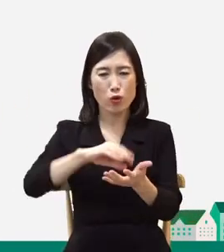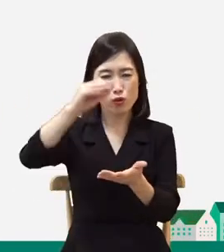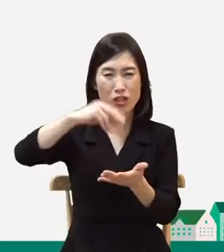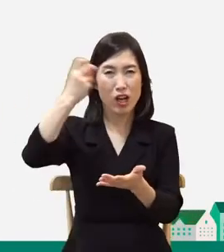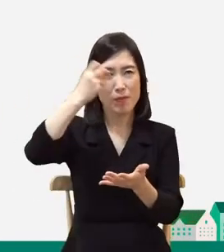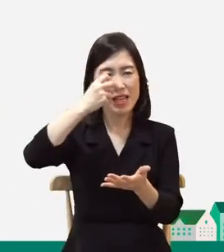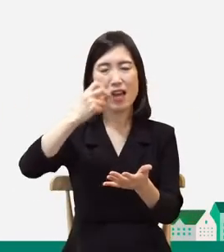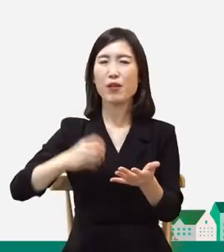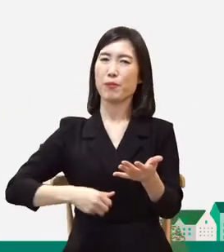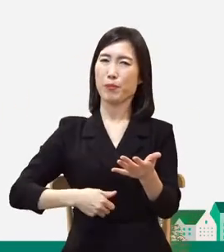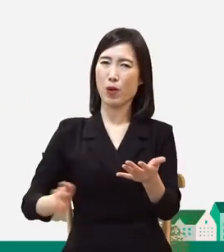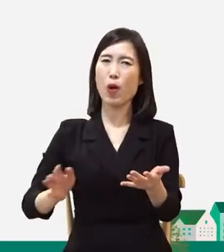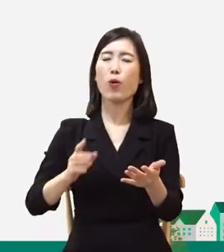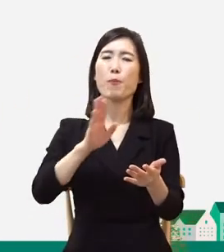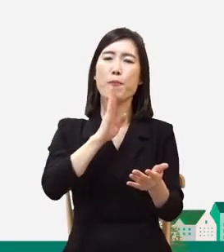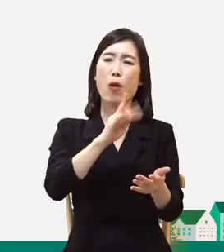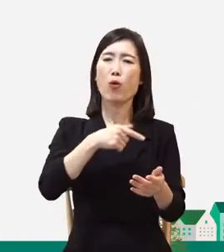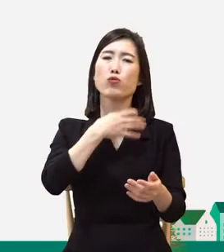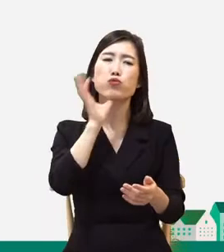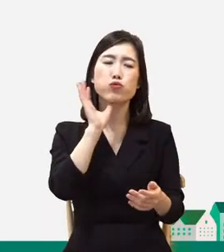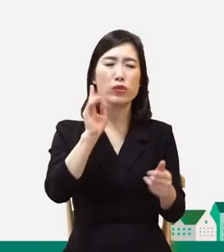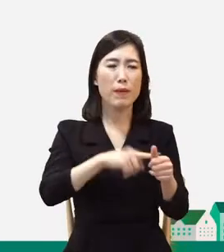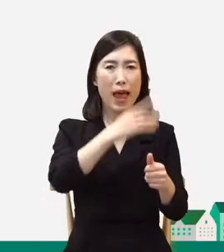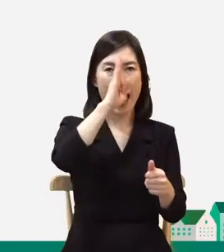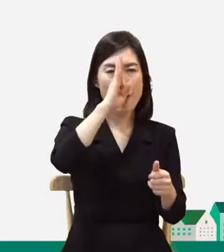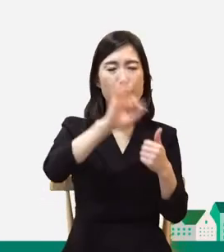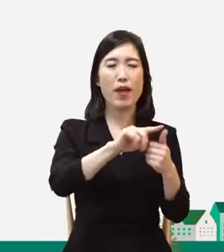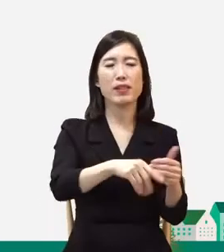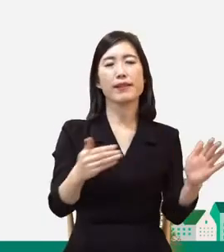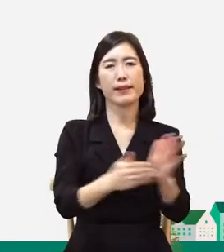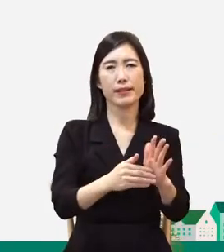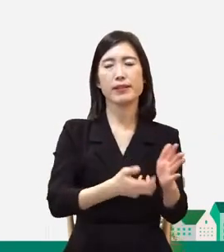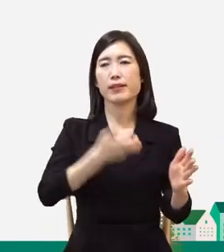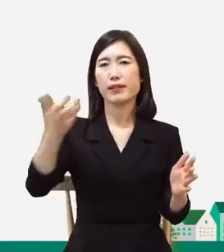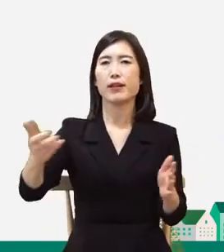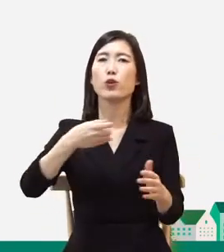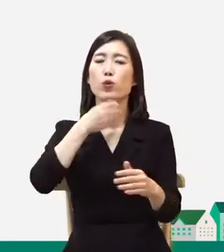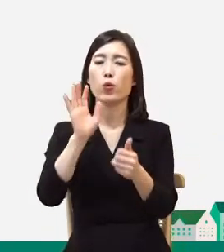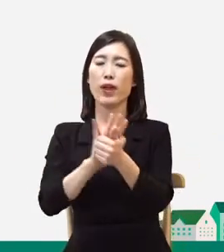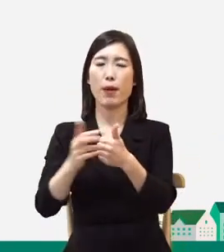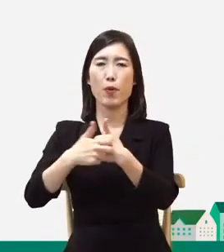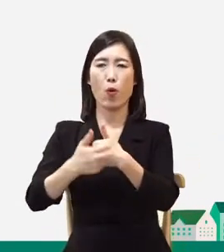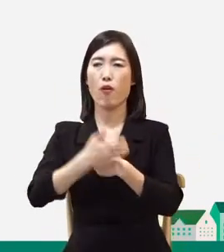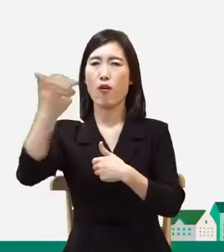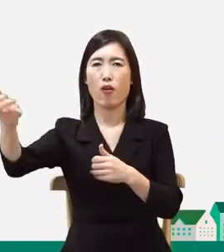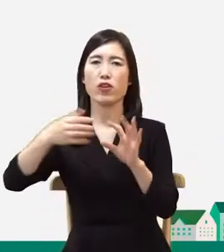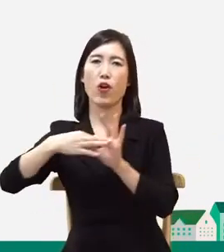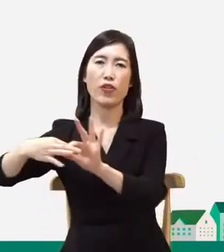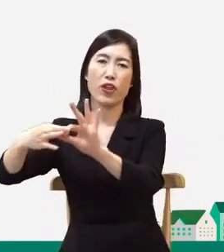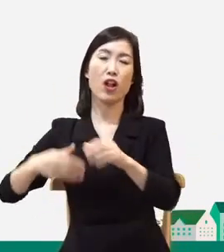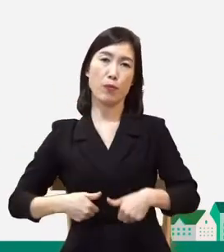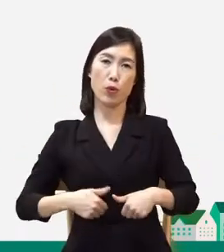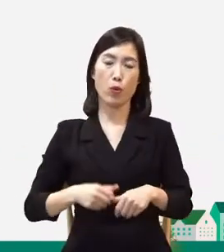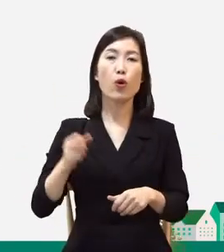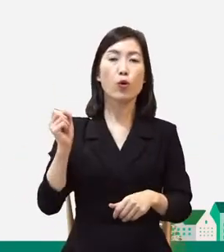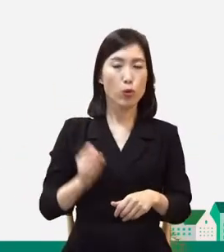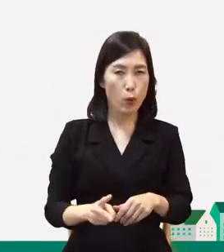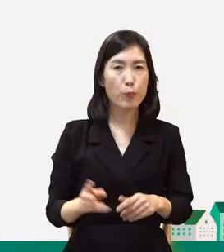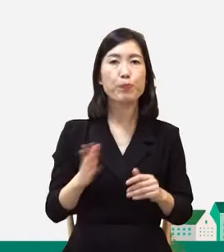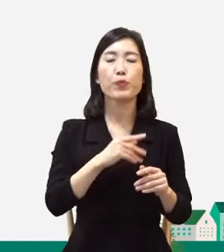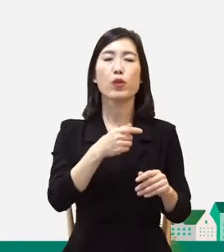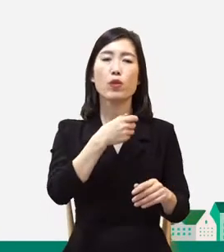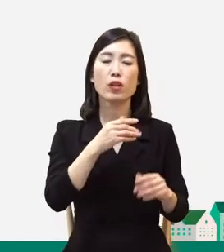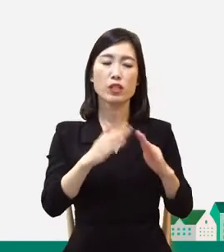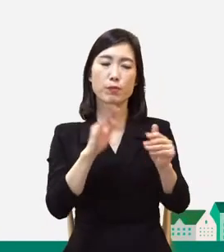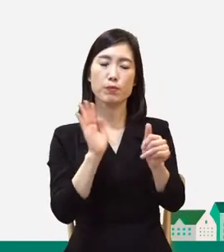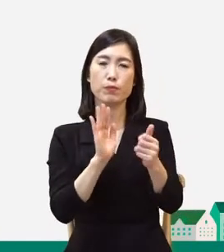시스템 구축이 필요하다고 봅니다. 그리고 노숙인 지원주택도 유니버셜 디자인 적용이 필요합니다.